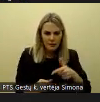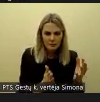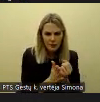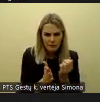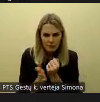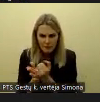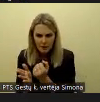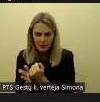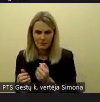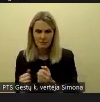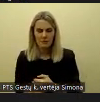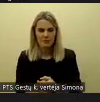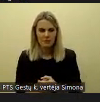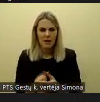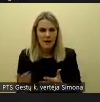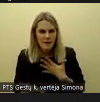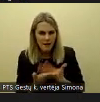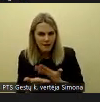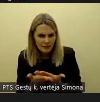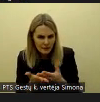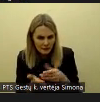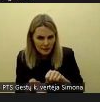padaryti jas efektyvesnės. Ir